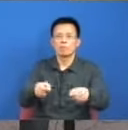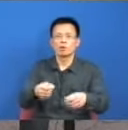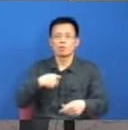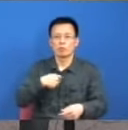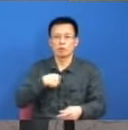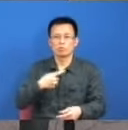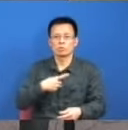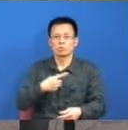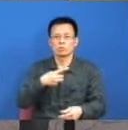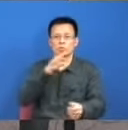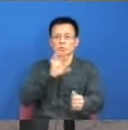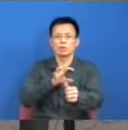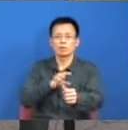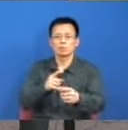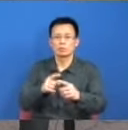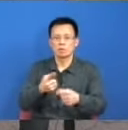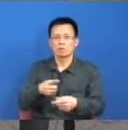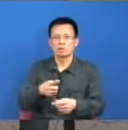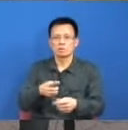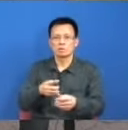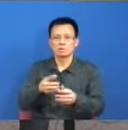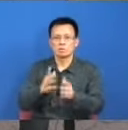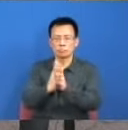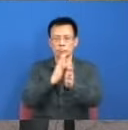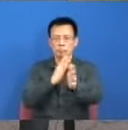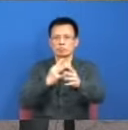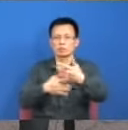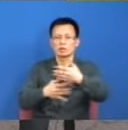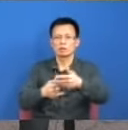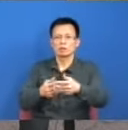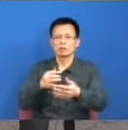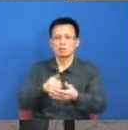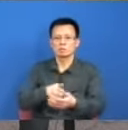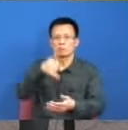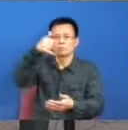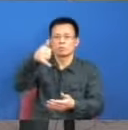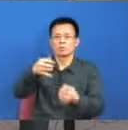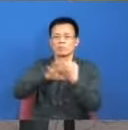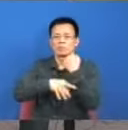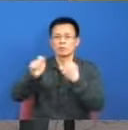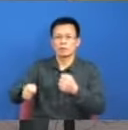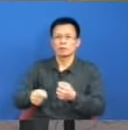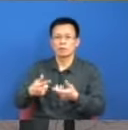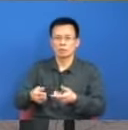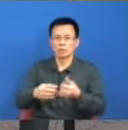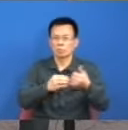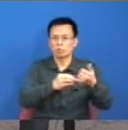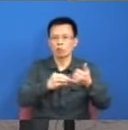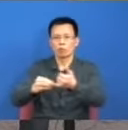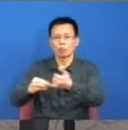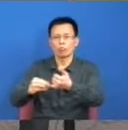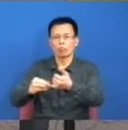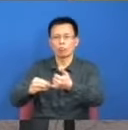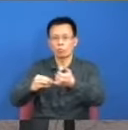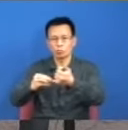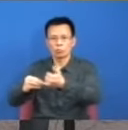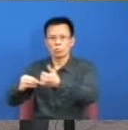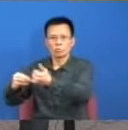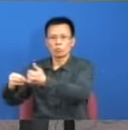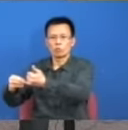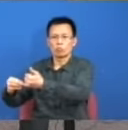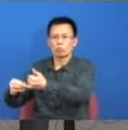一啦。咁亦都要排期去上庭啦。到而家一再押後， 無了期， 無了